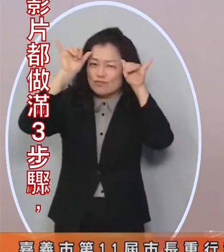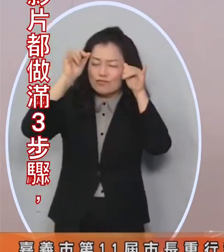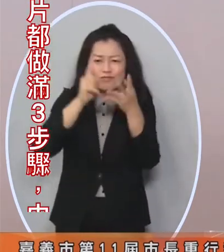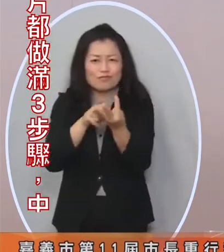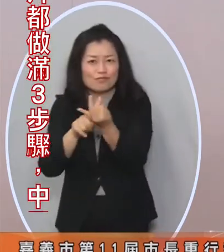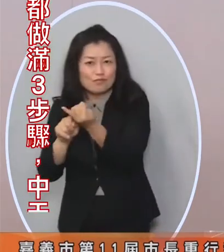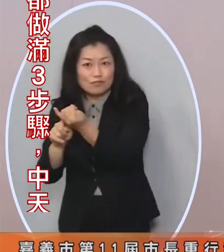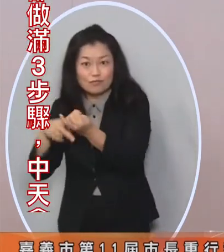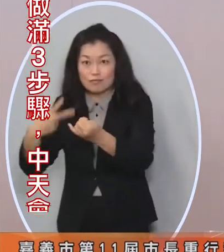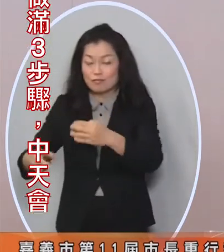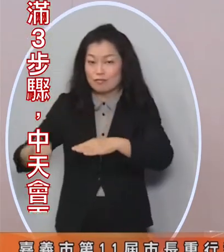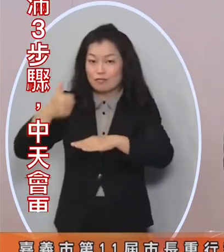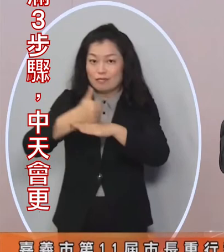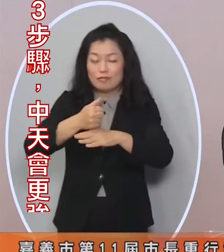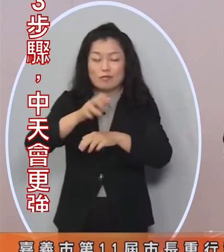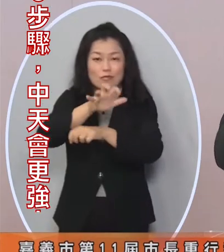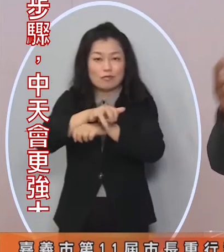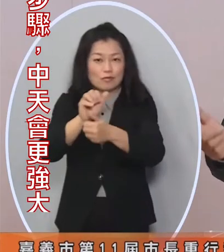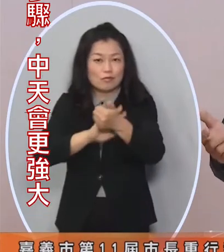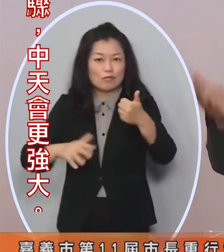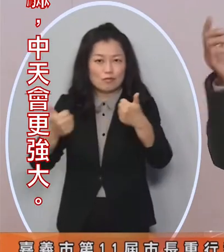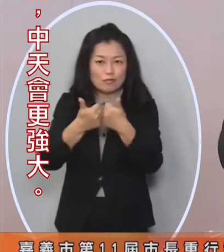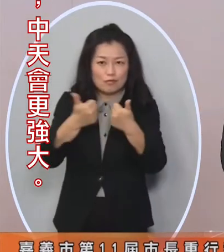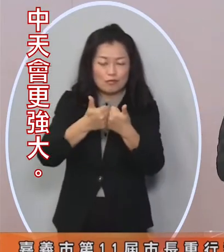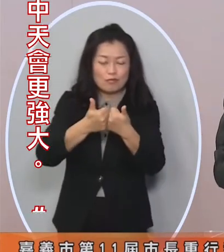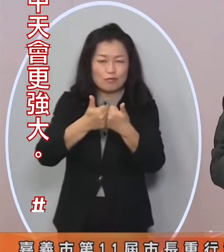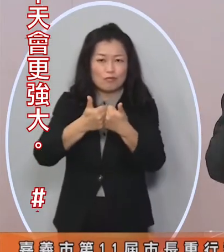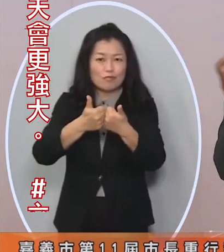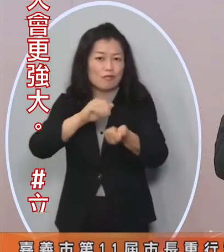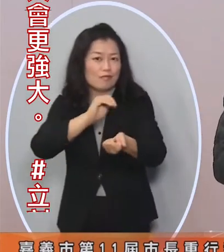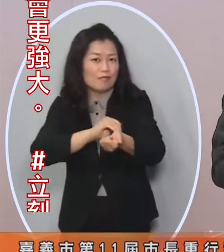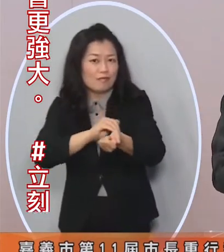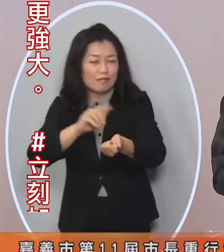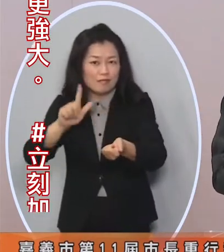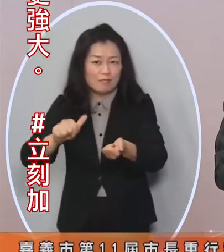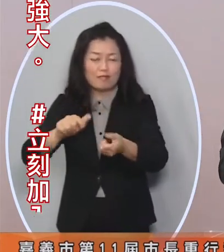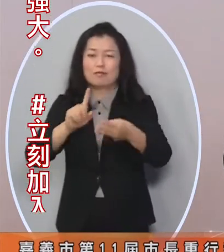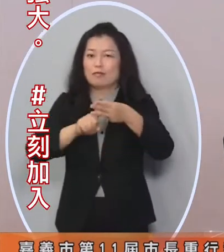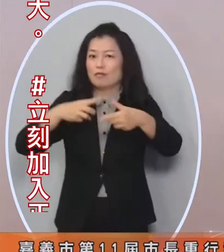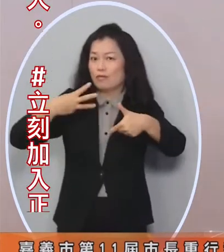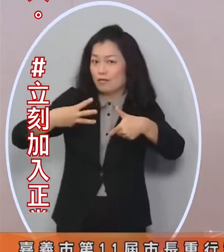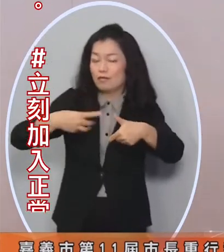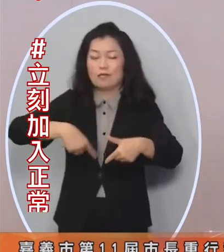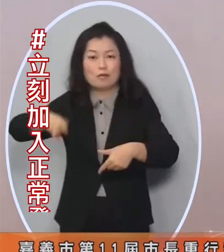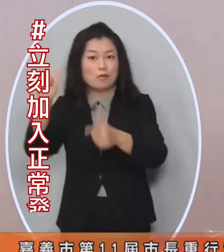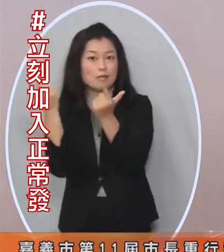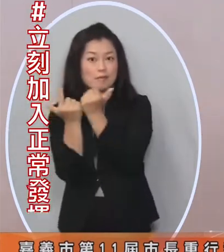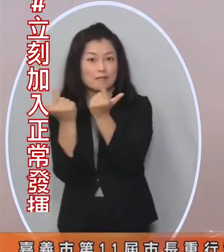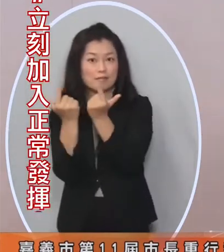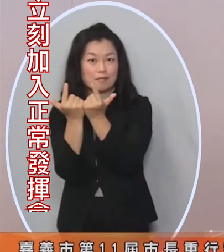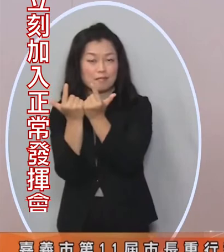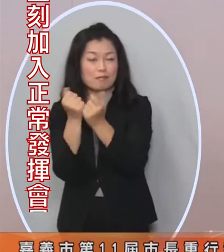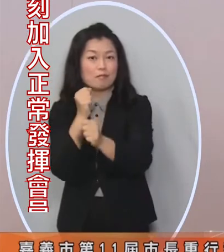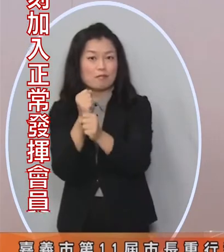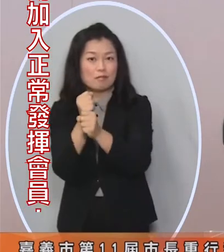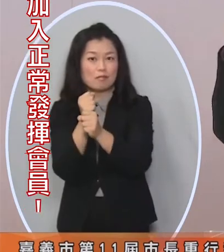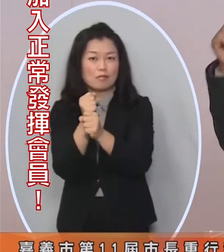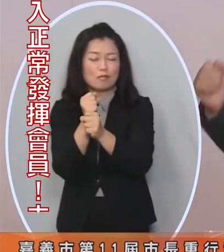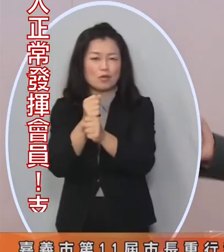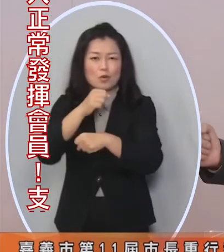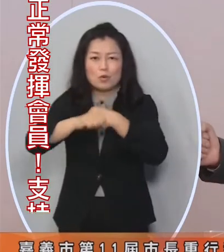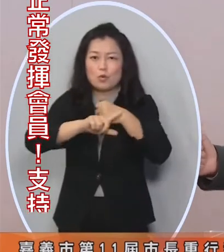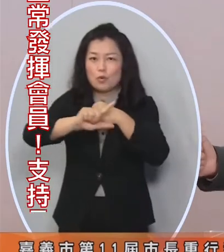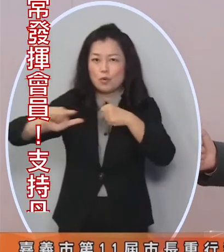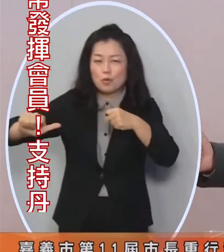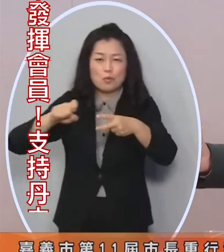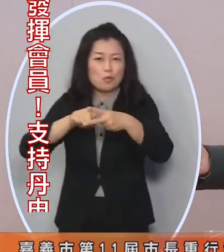委会主任兽医师。屠宰兽医师主任去台北市做兽医师工会常务